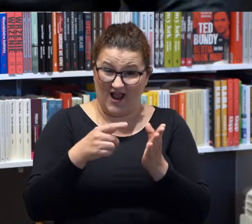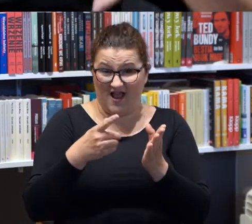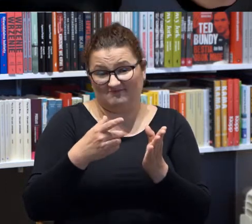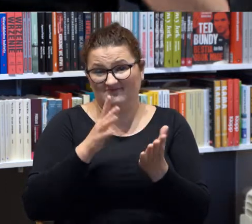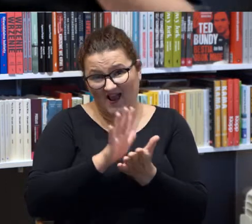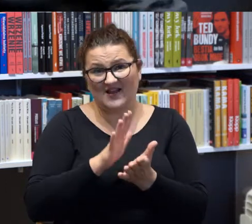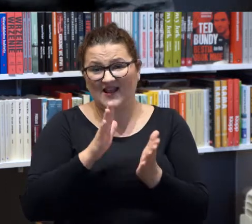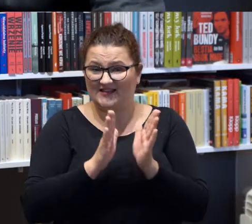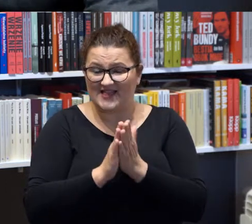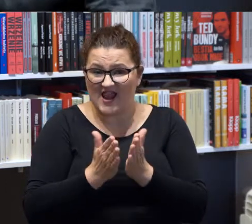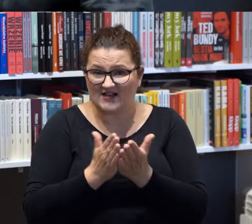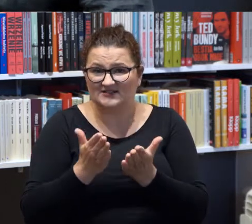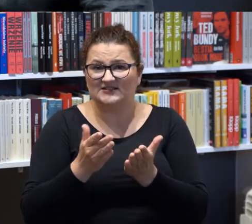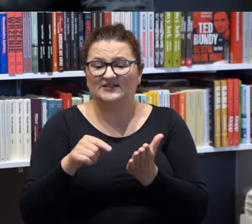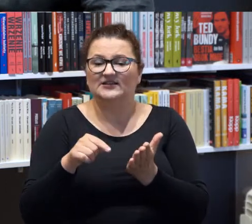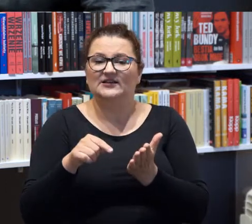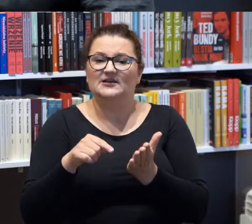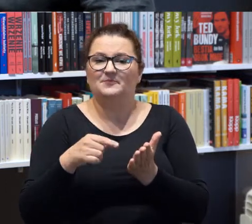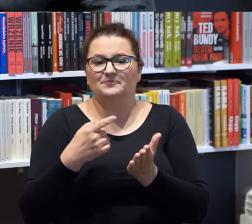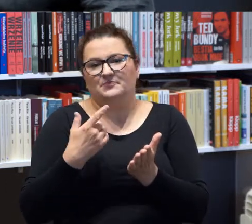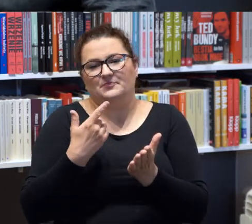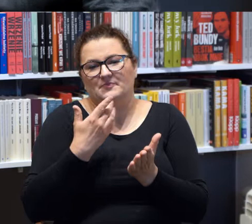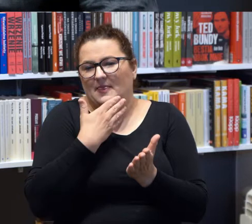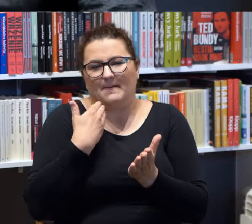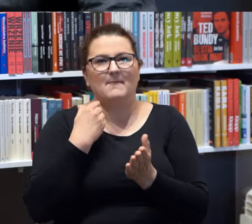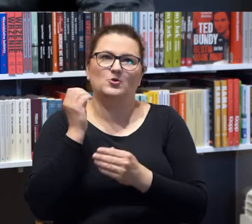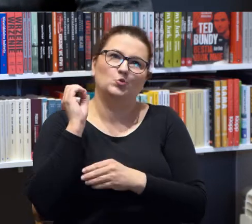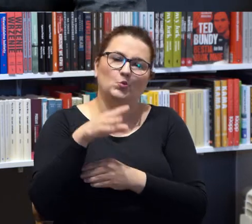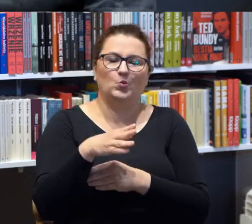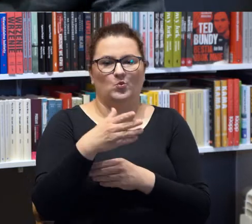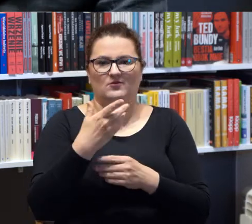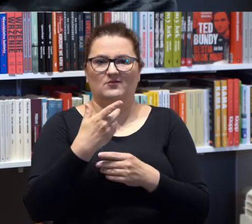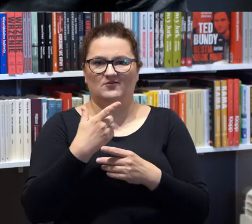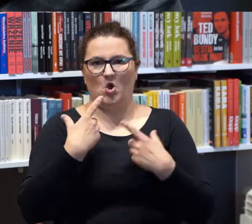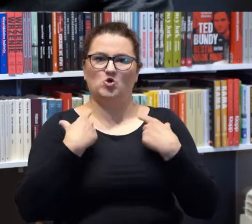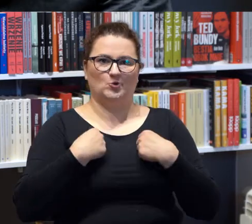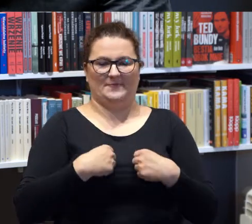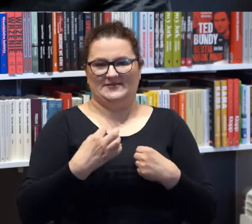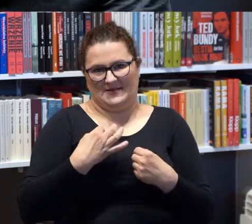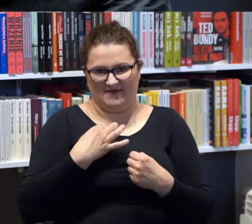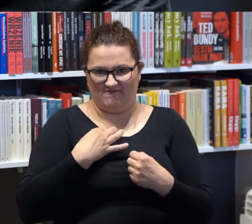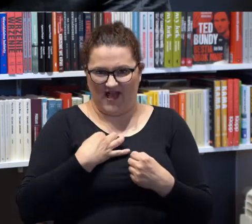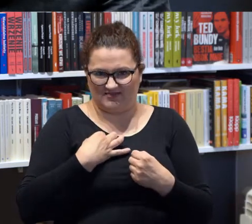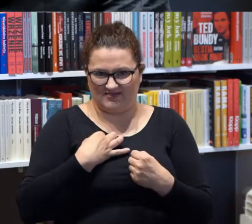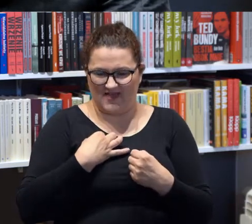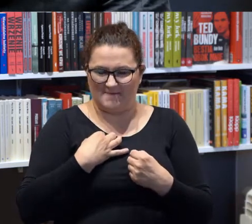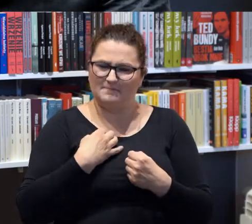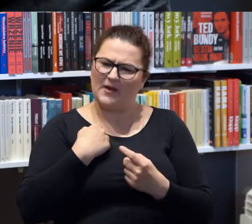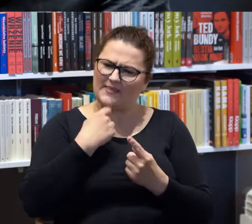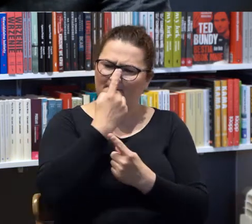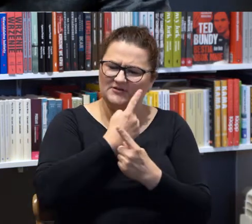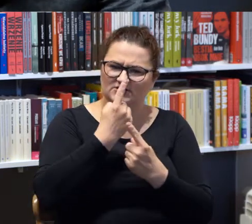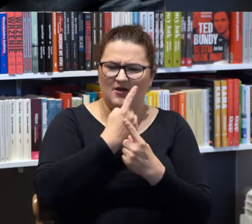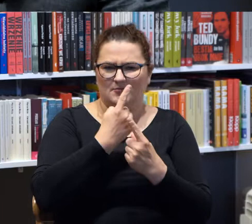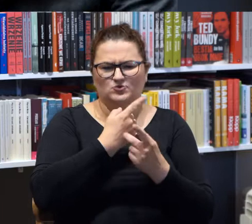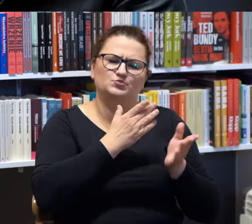trudno założyć, że tu jest takie proste, osobiste przełożenie. Tak sobie myślałem o tym,